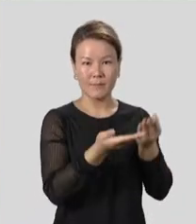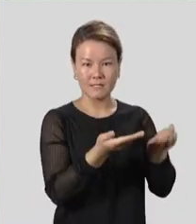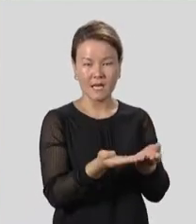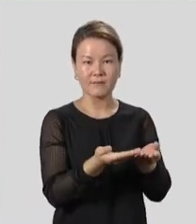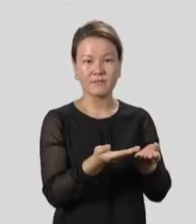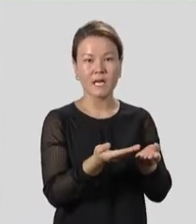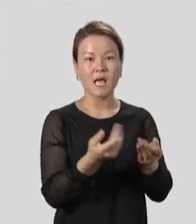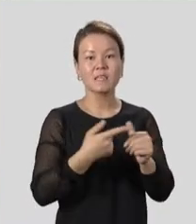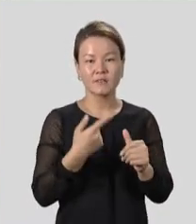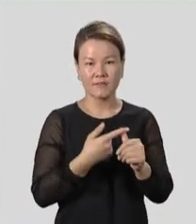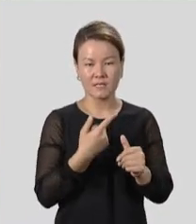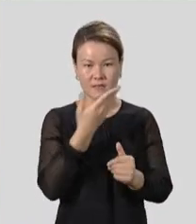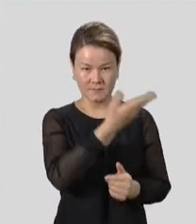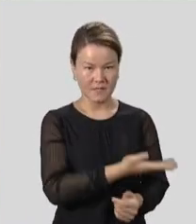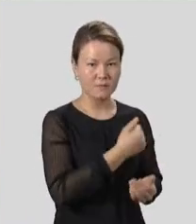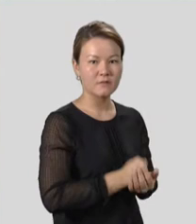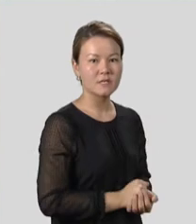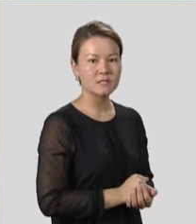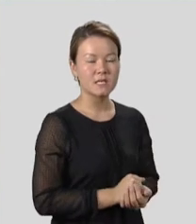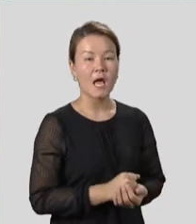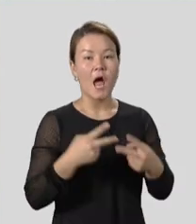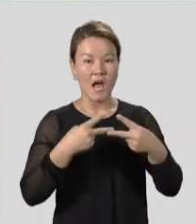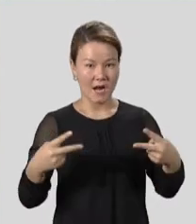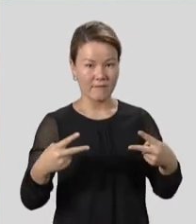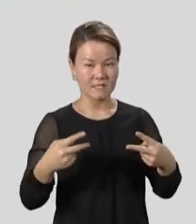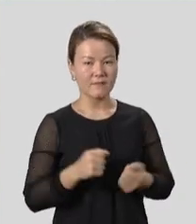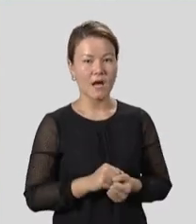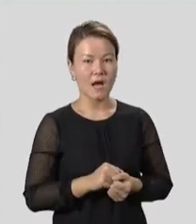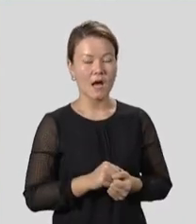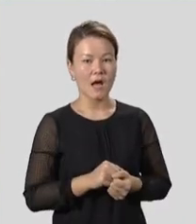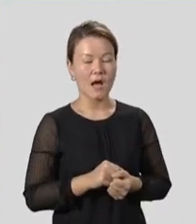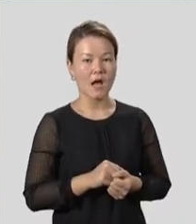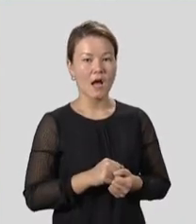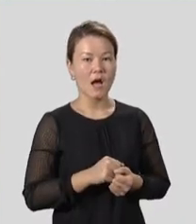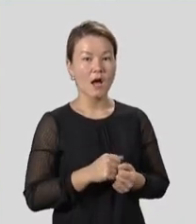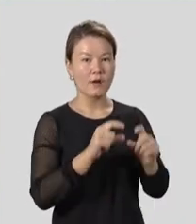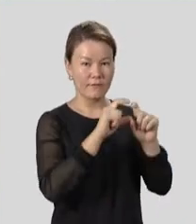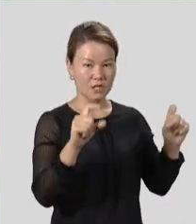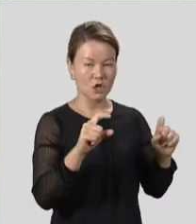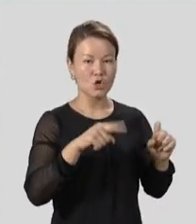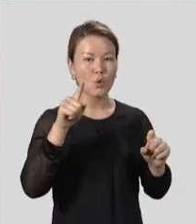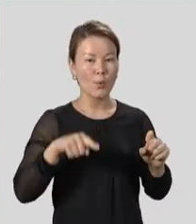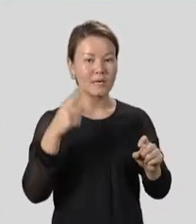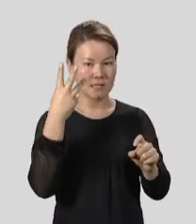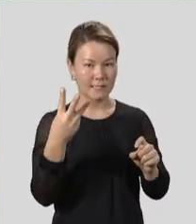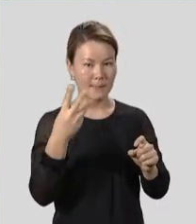с данными выражениями. Равенство – выражение номер 3.